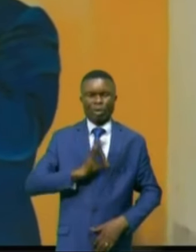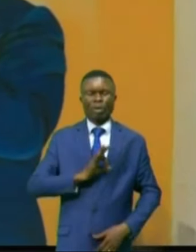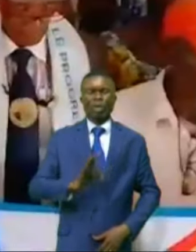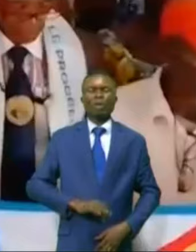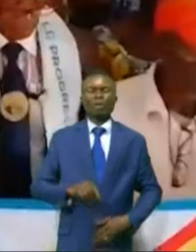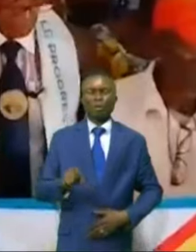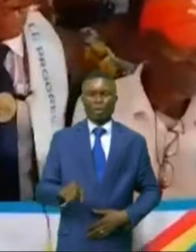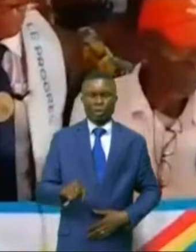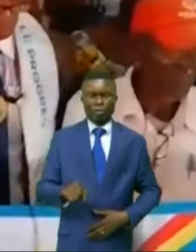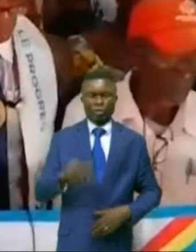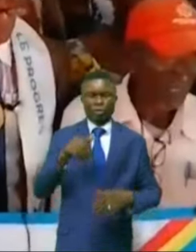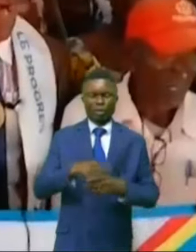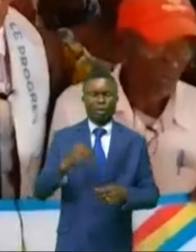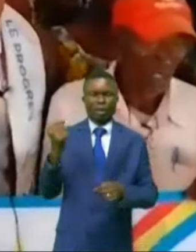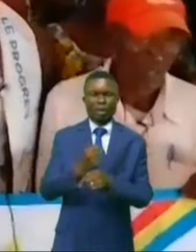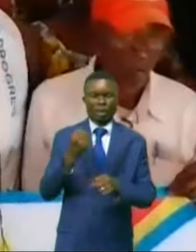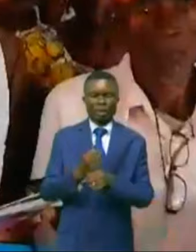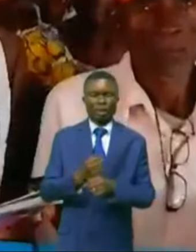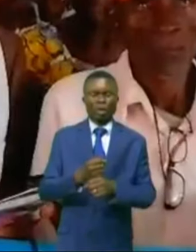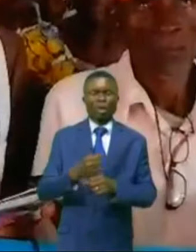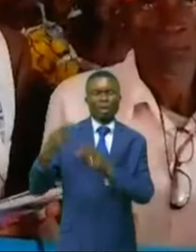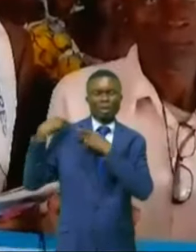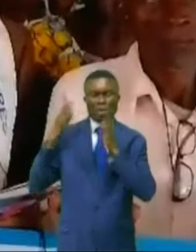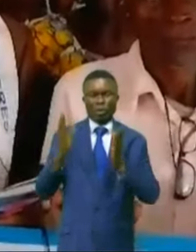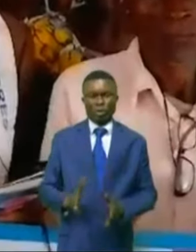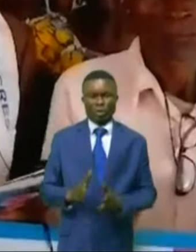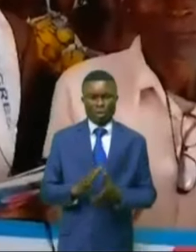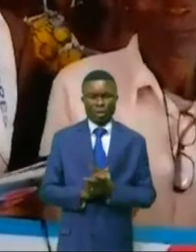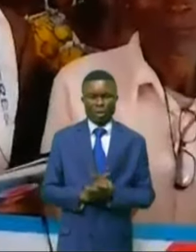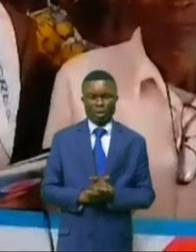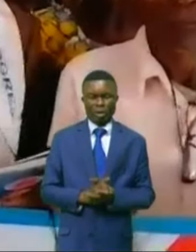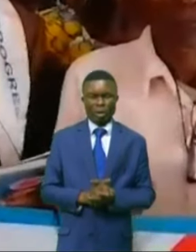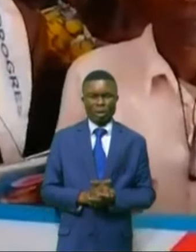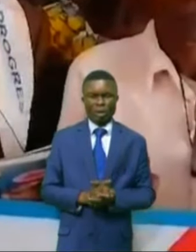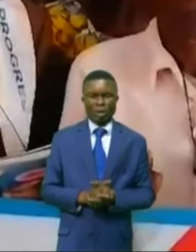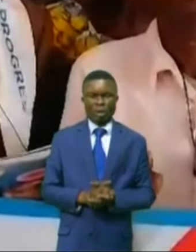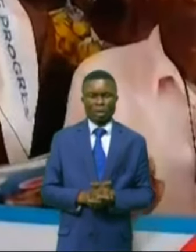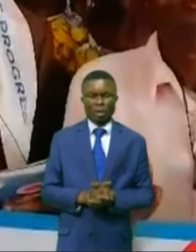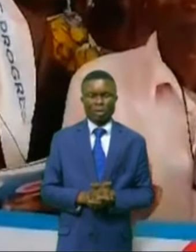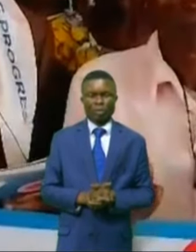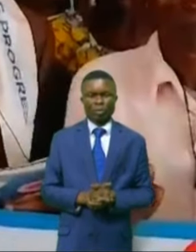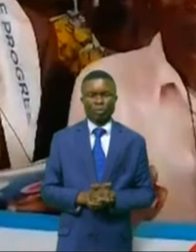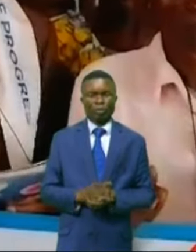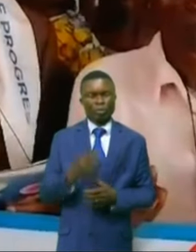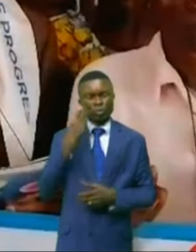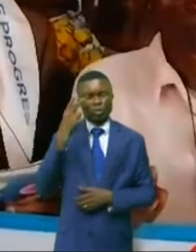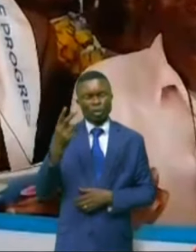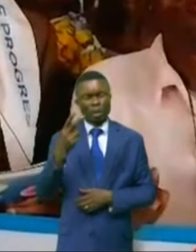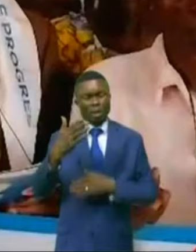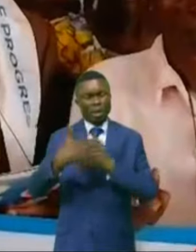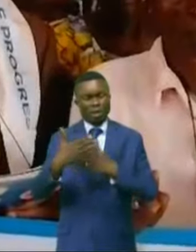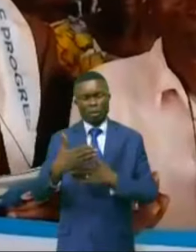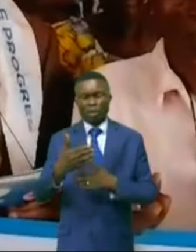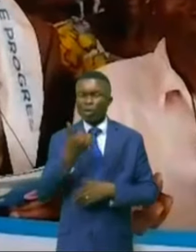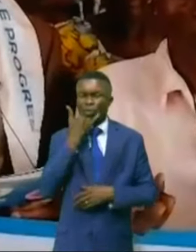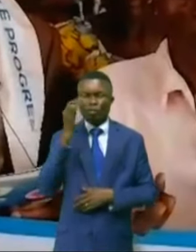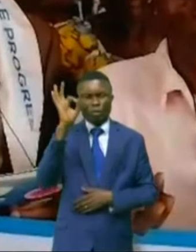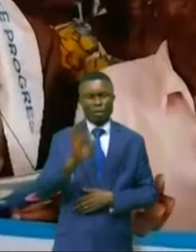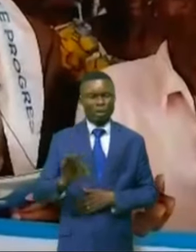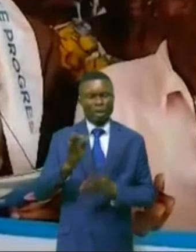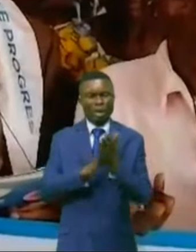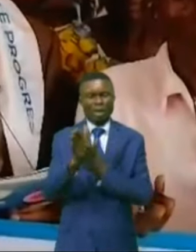Tshilombo, dans l'exercice de ses fonctions. L'IDPS n'est ni de loin, ni de près concerné par